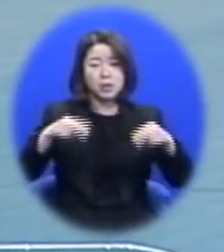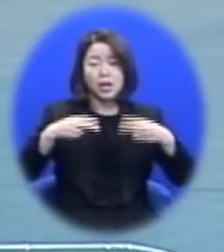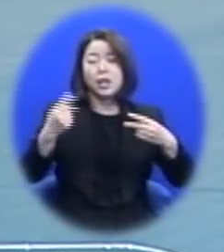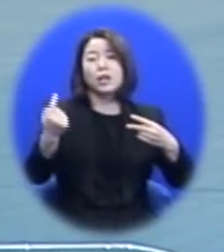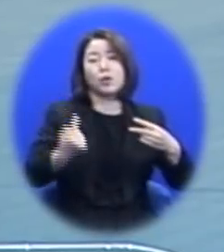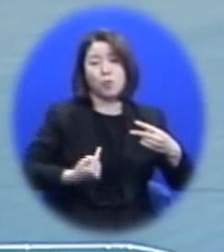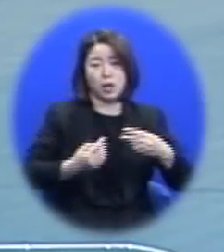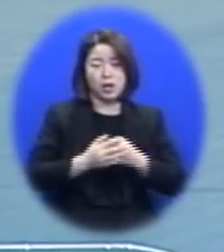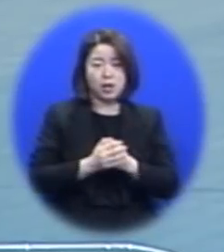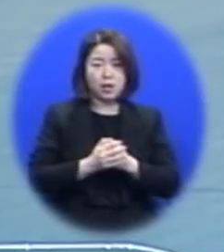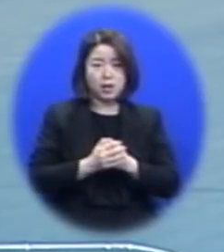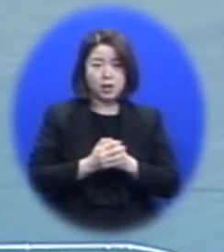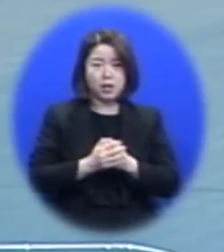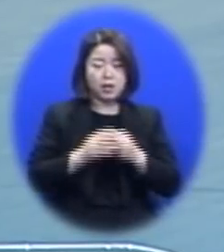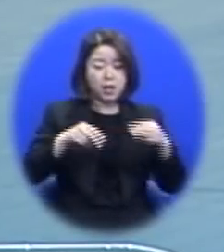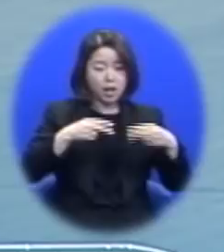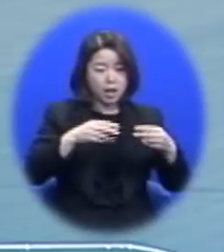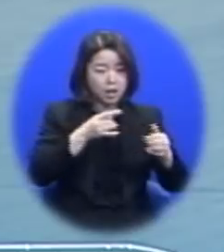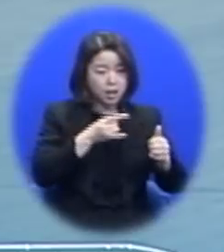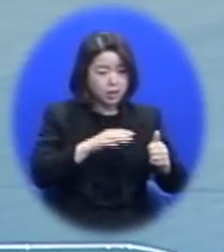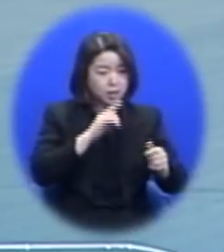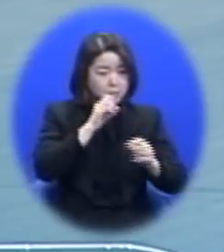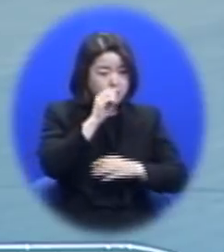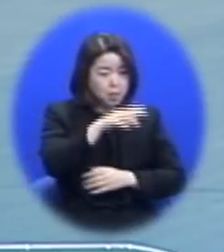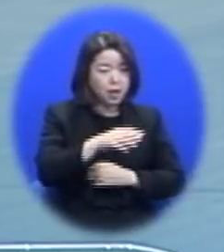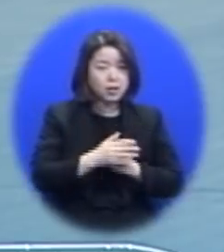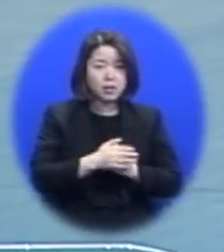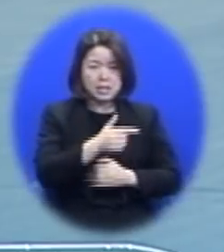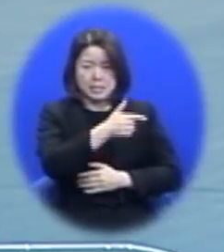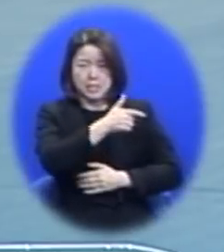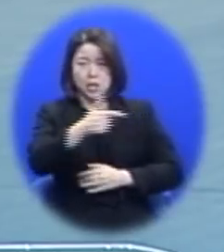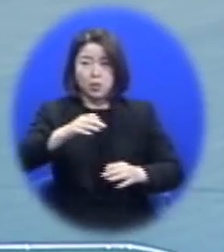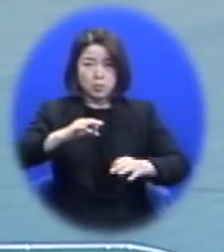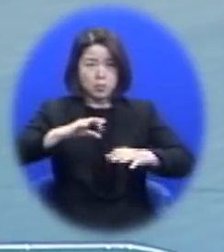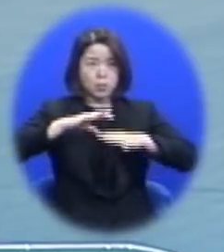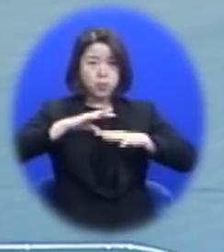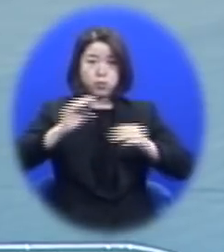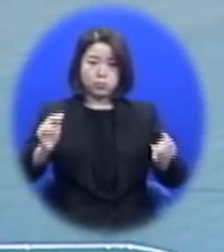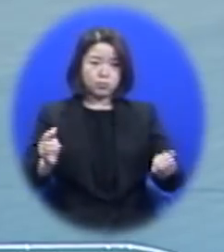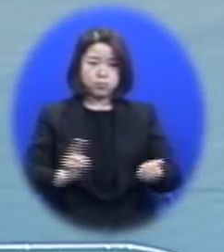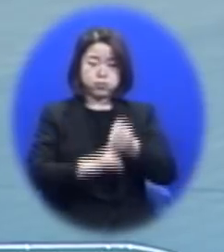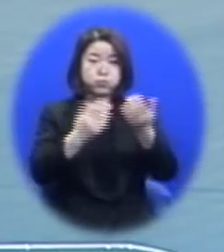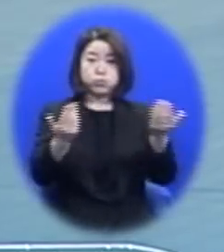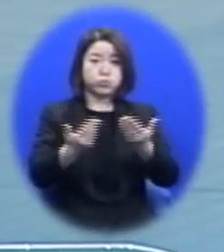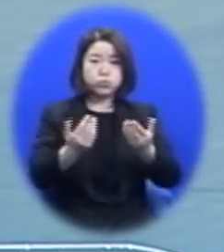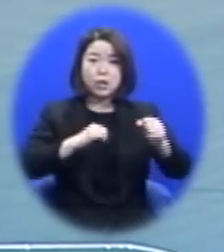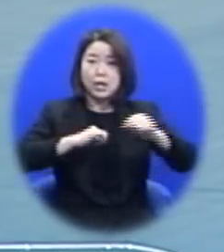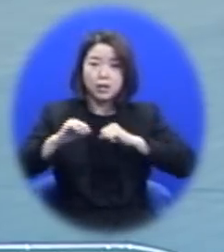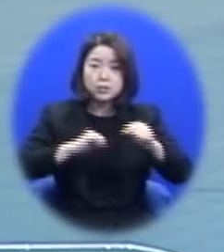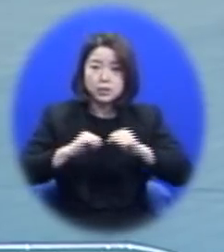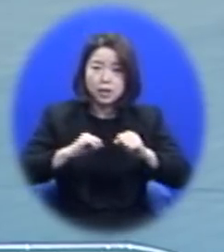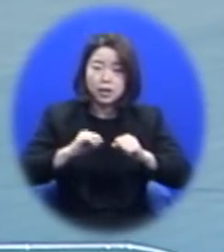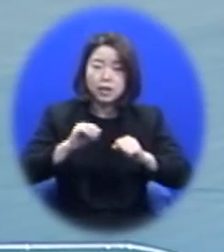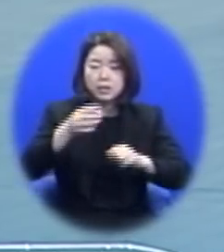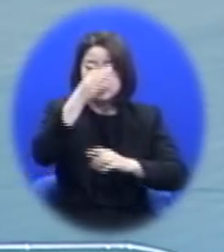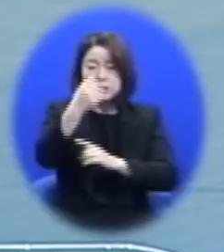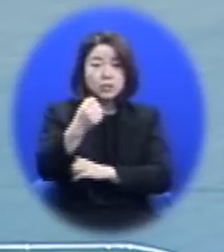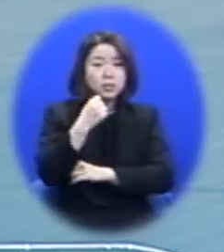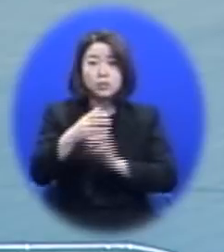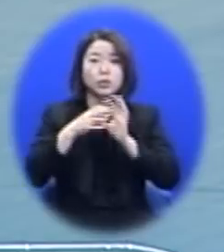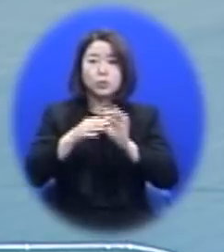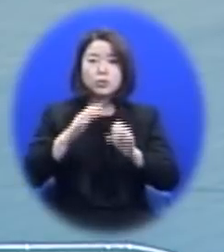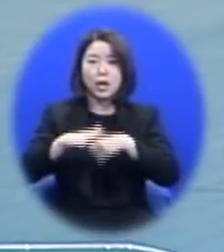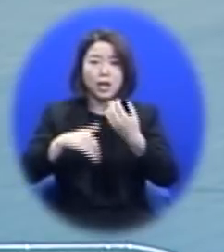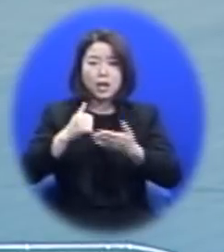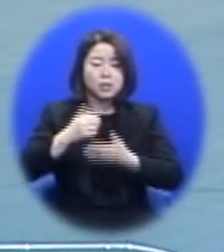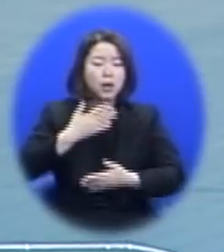하나님이 엘리야에게 말씀하시는 거예요. 크고 놀라운 어떤 기적과 같은 역사, 그런 능력을 통해서